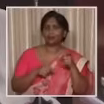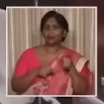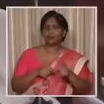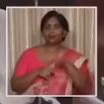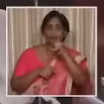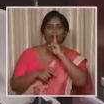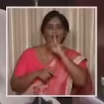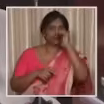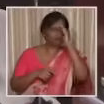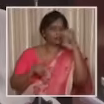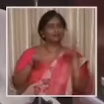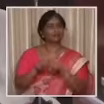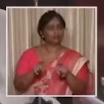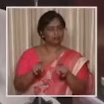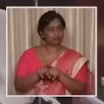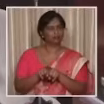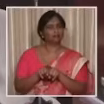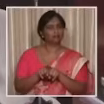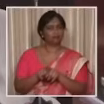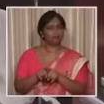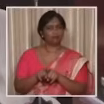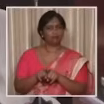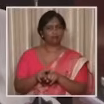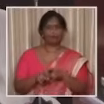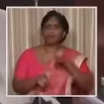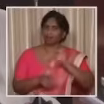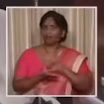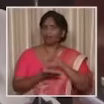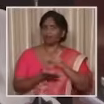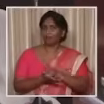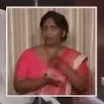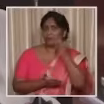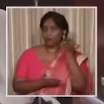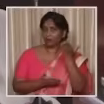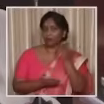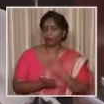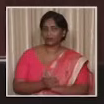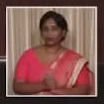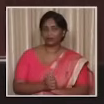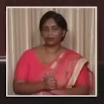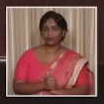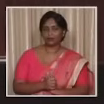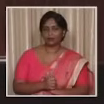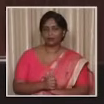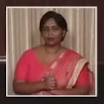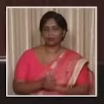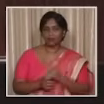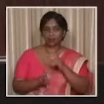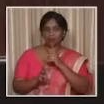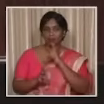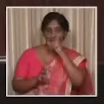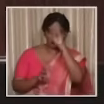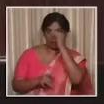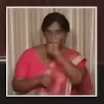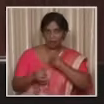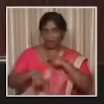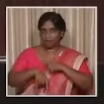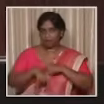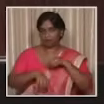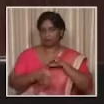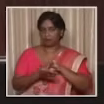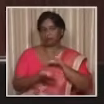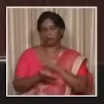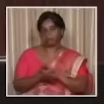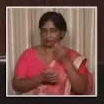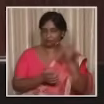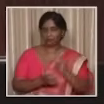ඔබතුමා කතා කරාක හැටියට ඔබතුමා මේකෙන් තීනියක් ගන්න ඕන. මම ඒක තමයි කතා කරේ මෙතුමා ආපුවාම කතා කරලා වෙලාවක් වෙන් කරලා දෙන්න කියලා. වෙලාව